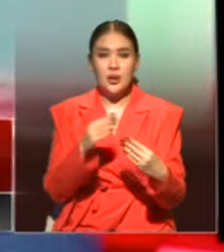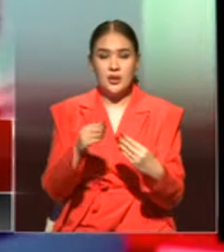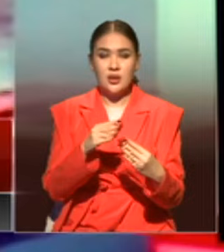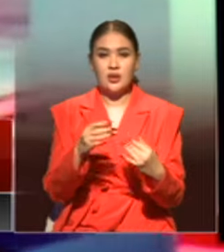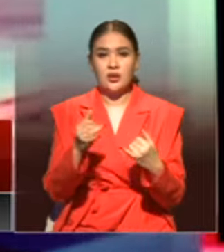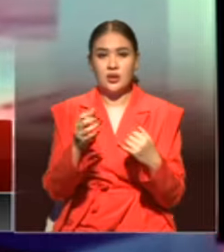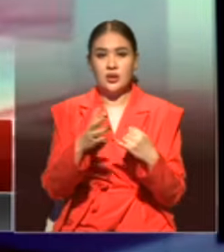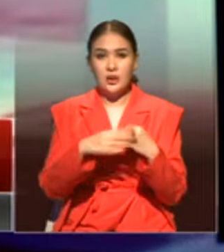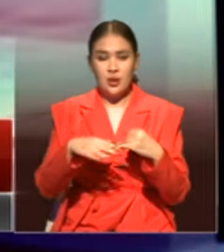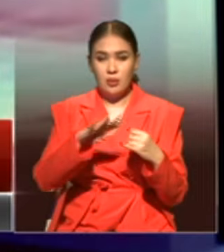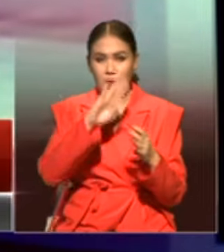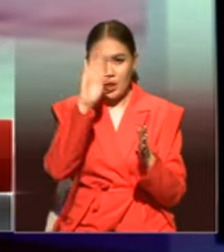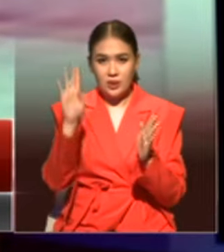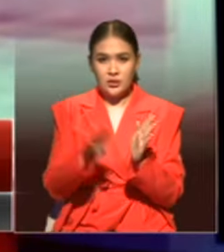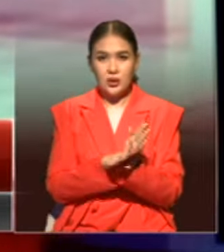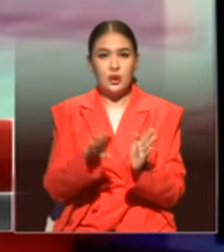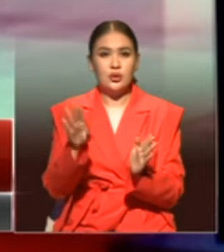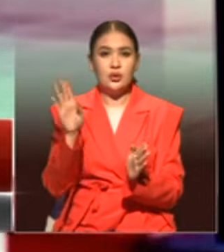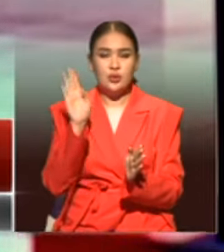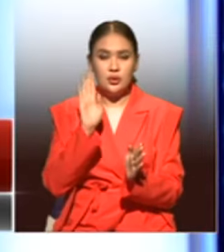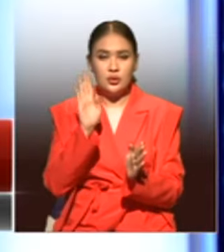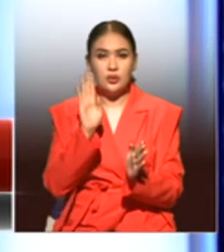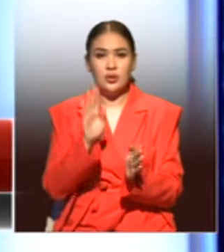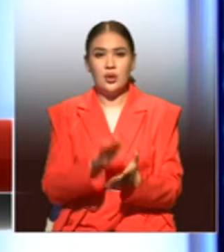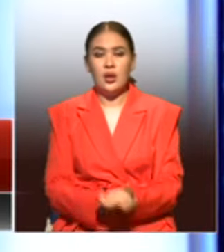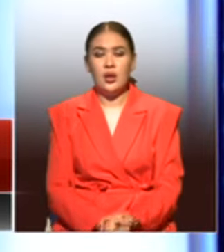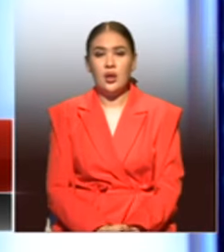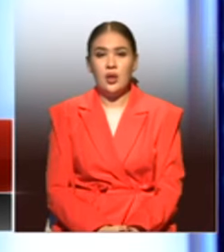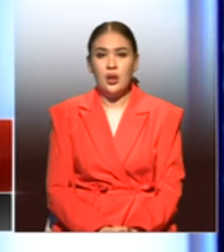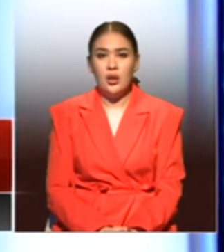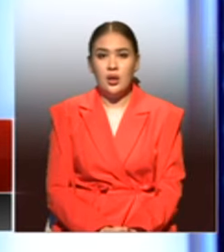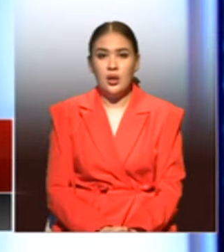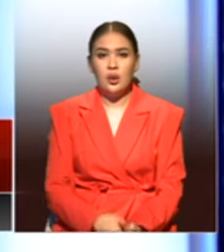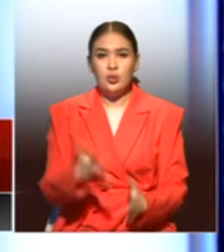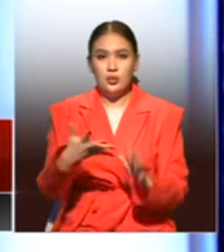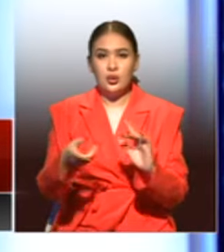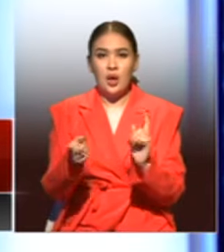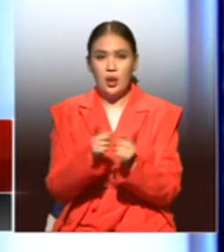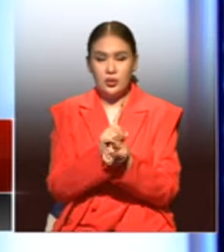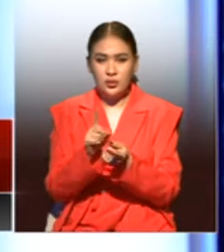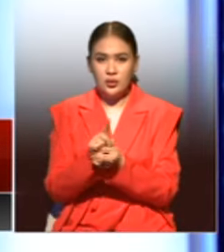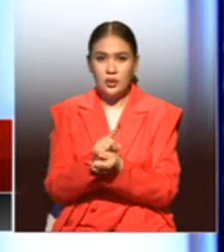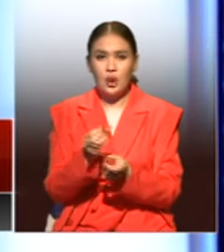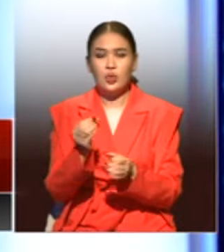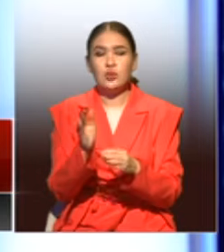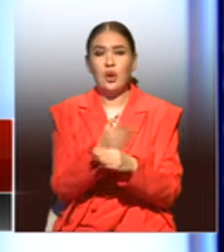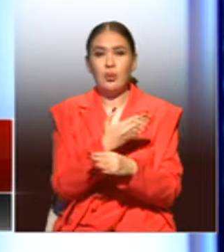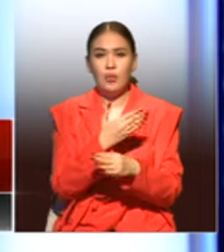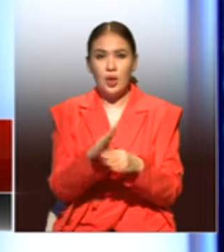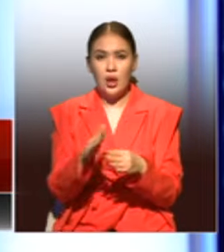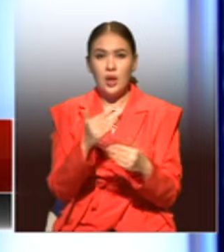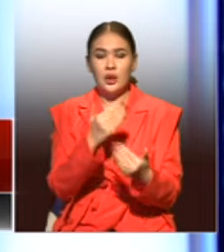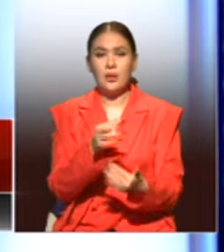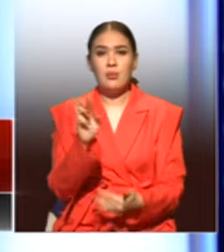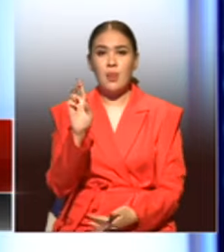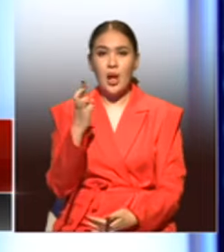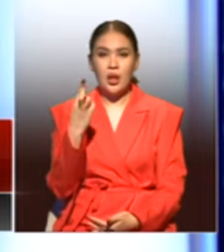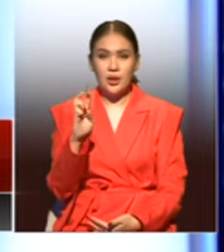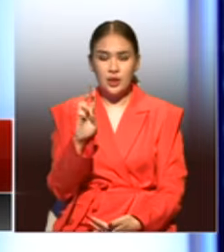Ол жер асты суларымен жер асты суларына айналып кетіп жатыр. Одан бөлек жаңағы